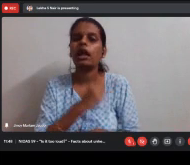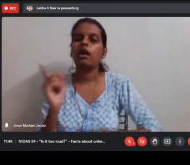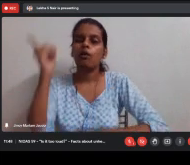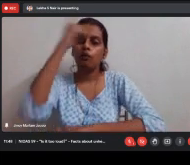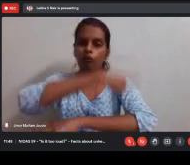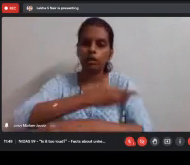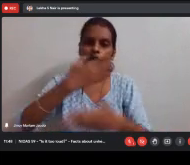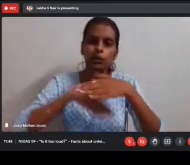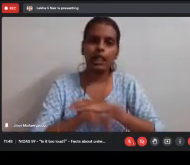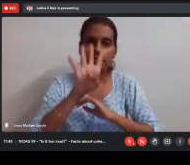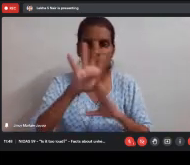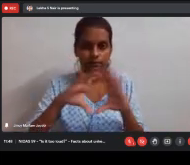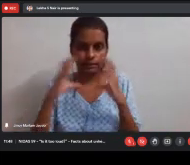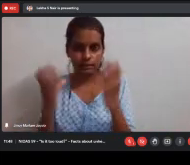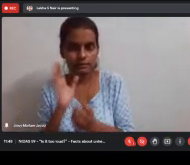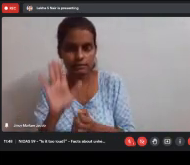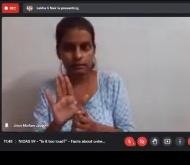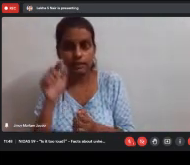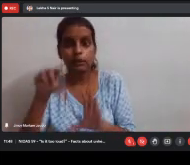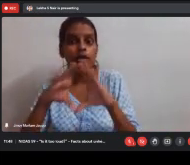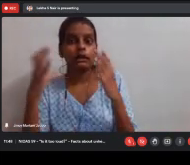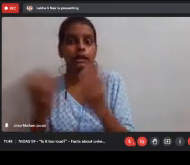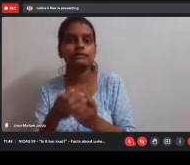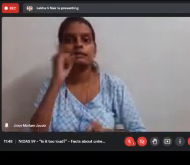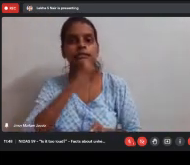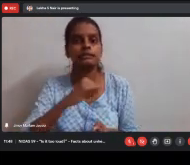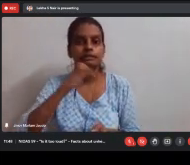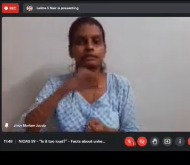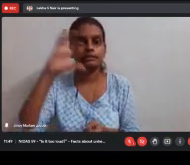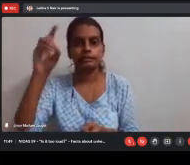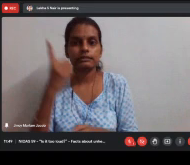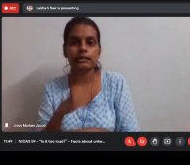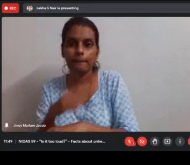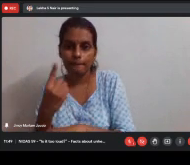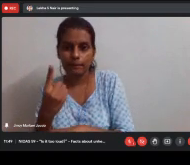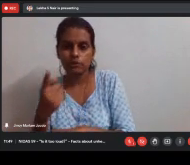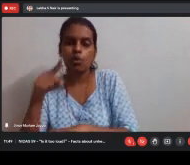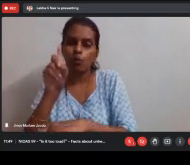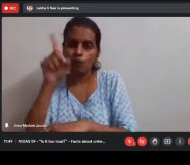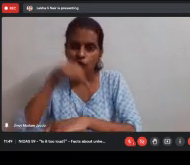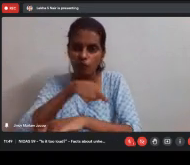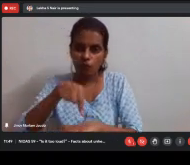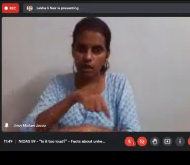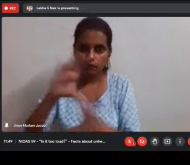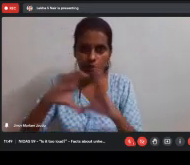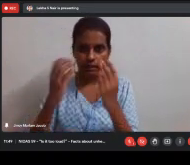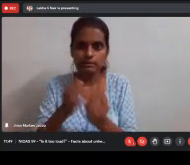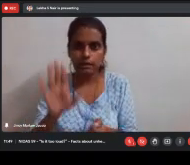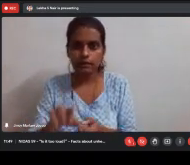വീണ്ടും കേൾക്കാനായിട്ട് പാടുള്ളൂ. അപ്പോ കുട്ടികൾക്ക് ഇപ്പൊ ഓൺലൈൻ ക്ലാസ് തുടർച്ചയായിട്ടുണ്ട് എന്നുണ്ടെങ്കിൽ